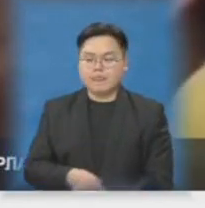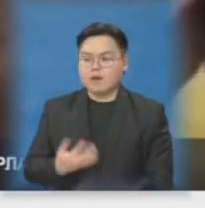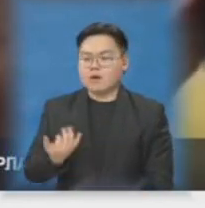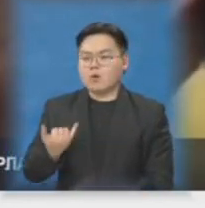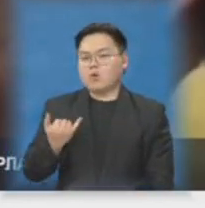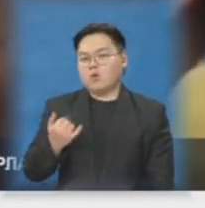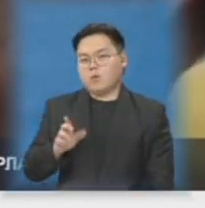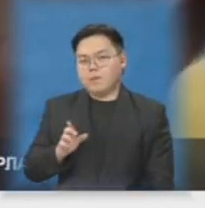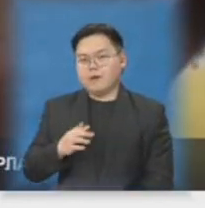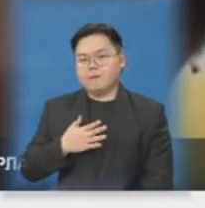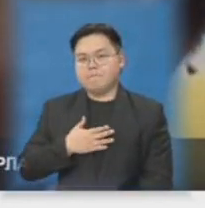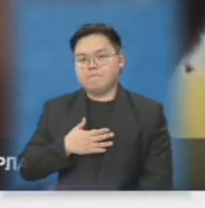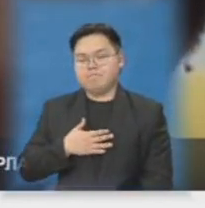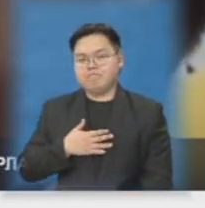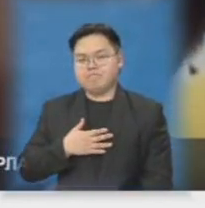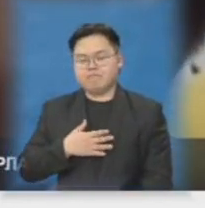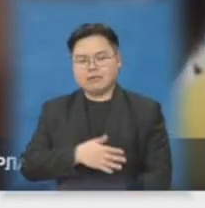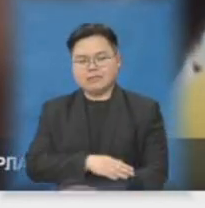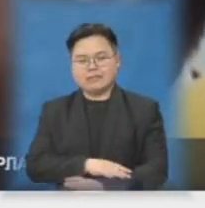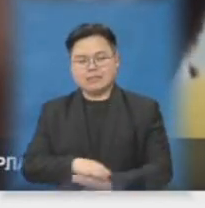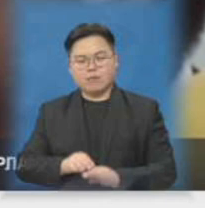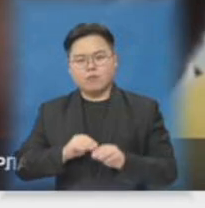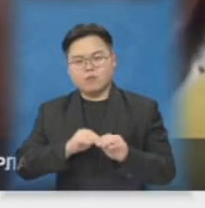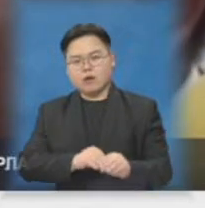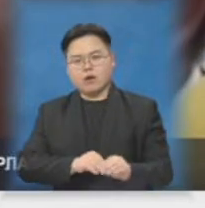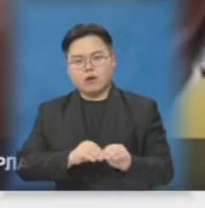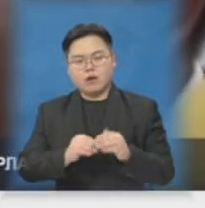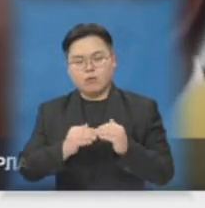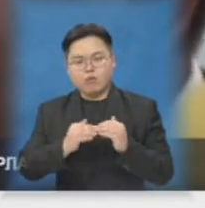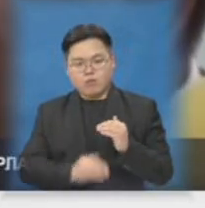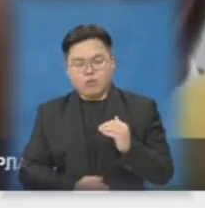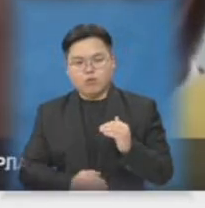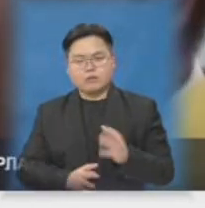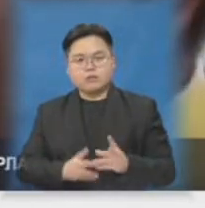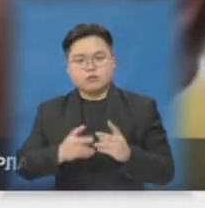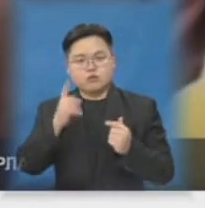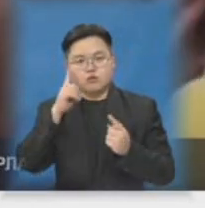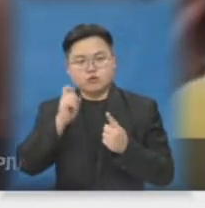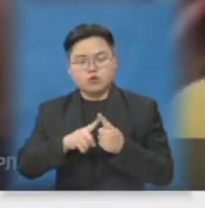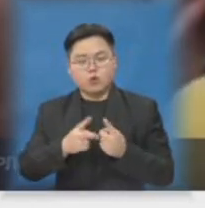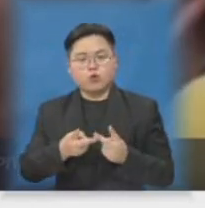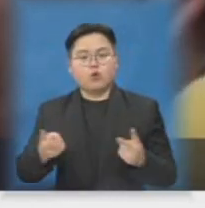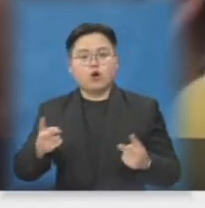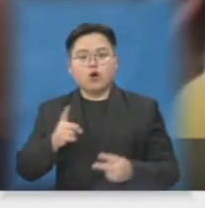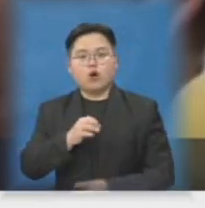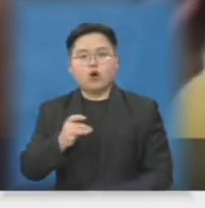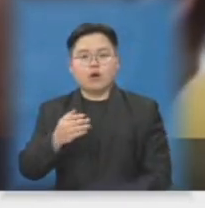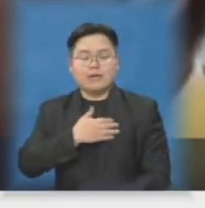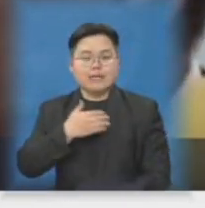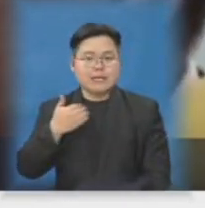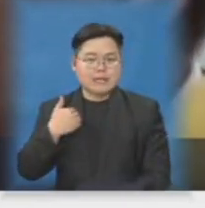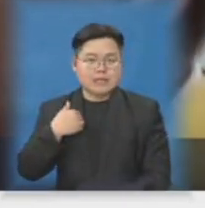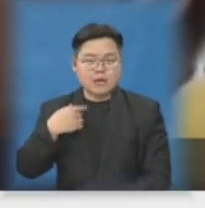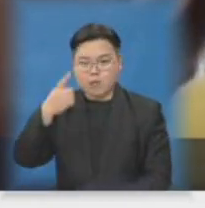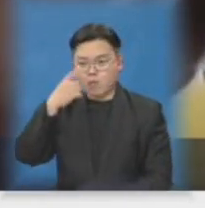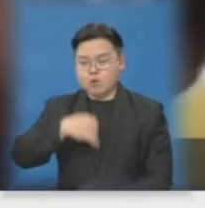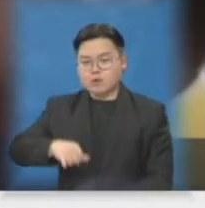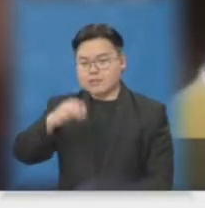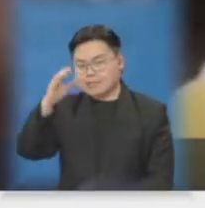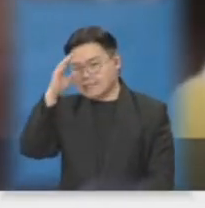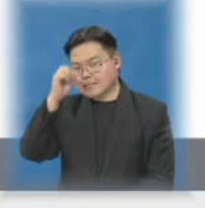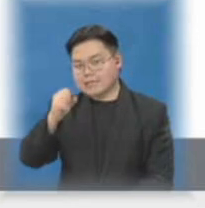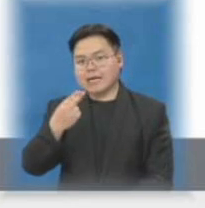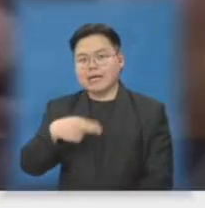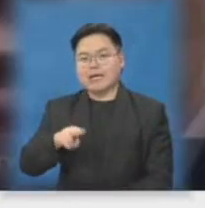нийслэл хотын автомын төгсрлийг бууруулах үндэсний хорооны дарга бүгд Монгол улсын сайд дэлгэр сайхан сайттай би энэ асуудлаар